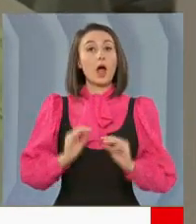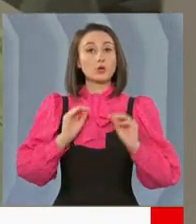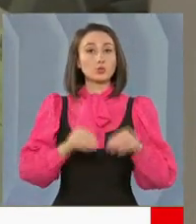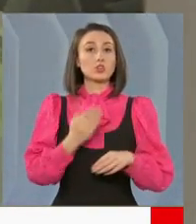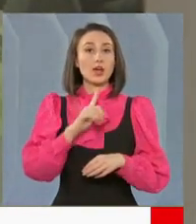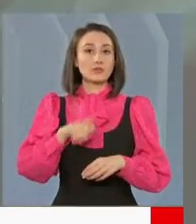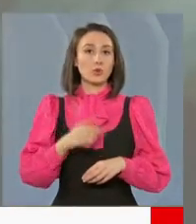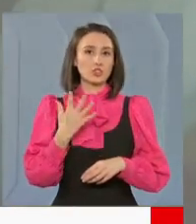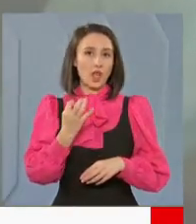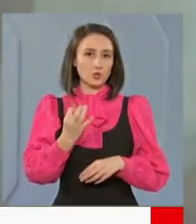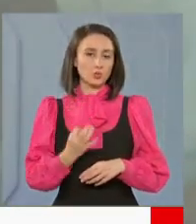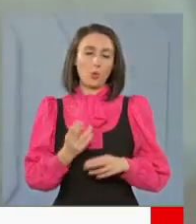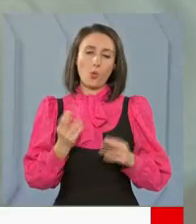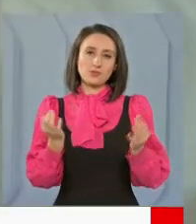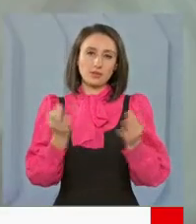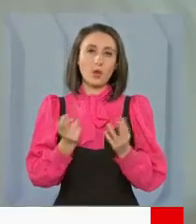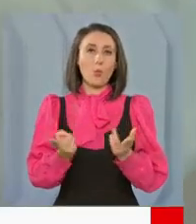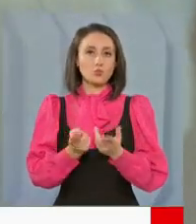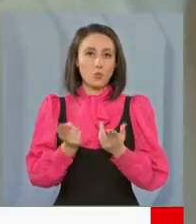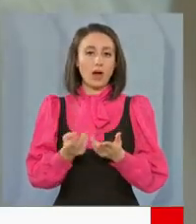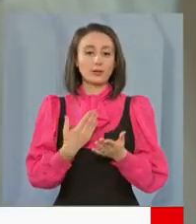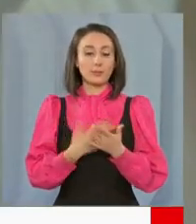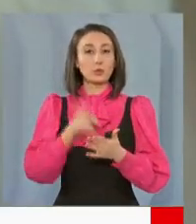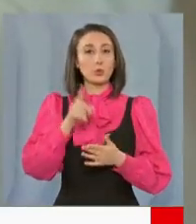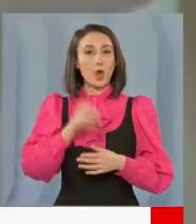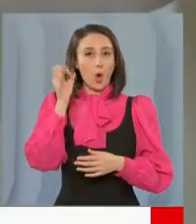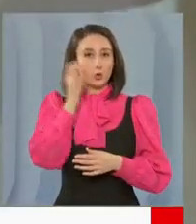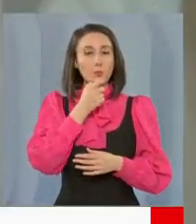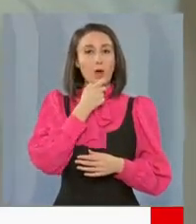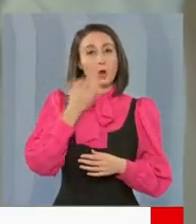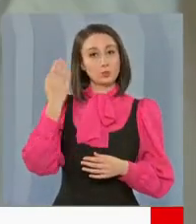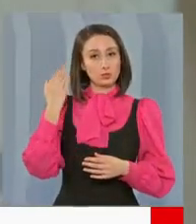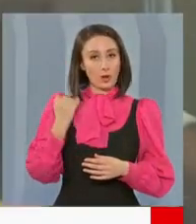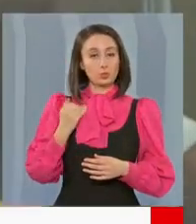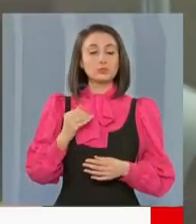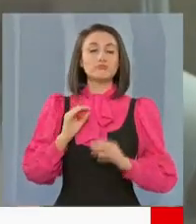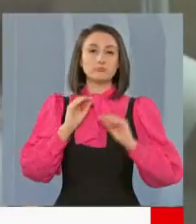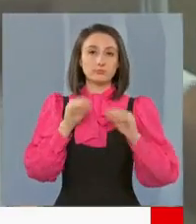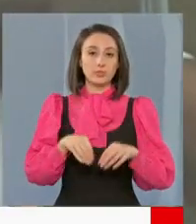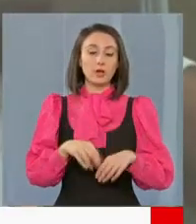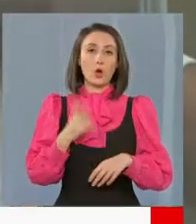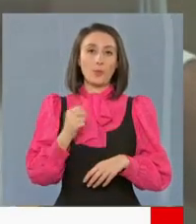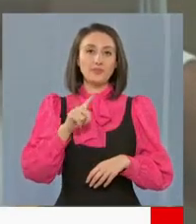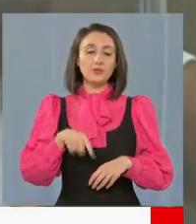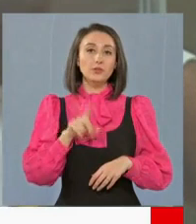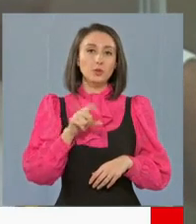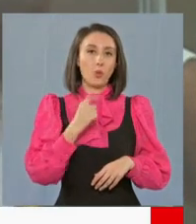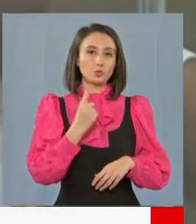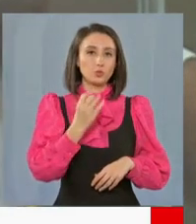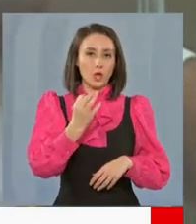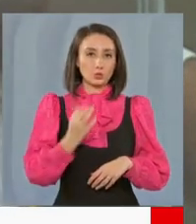6,5% o scădere ușoară în contextul în care în luna octombrie a anului trecut indicele a atins o valoarea de